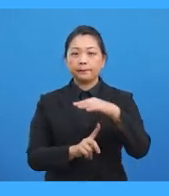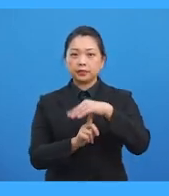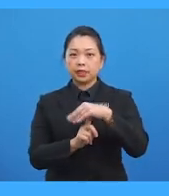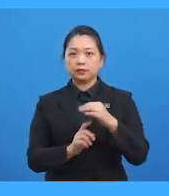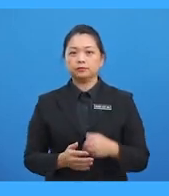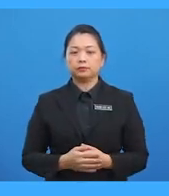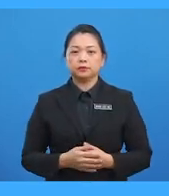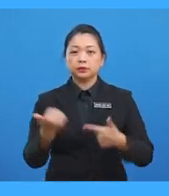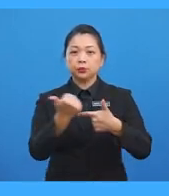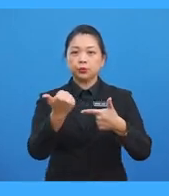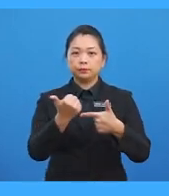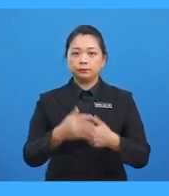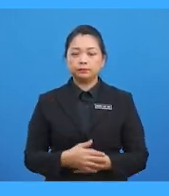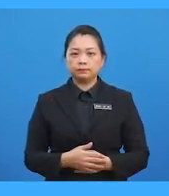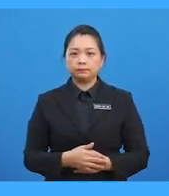Kedua,